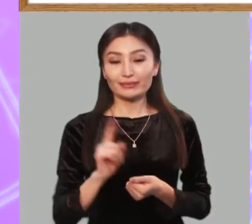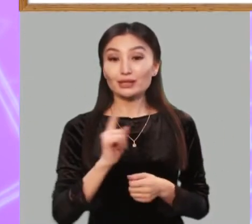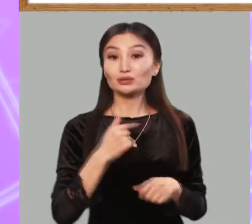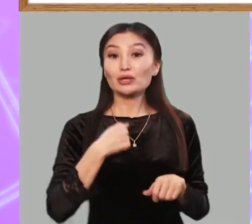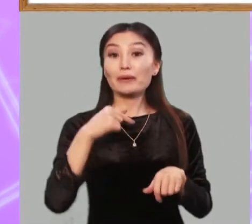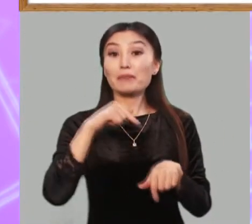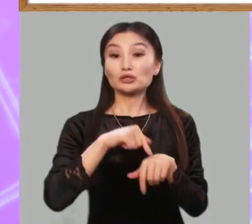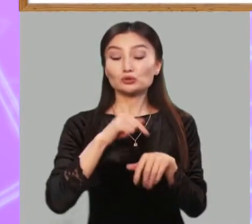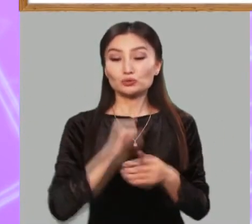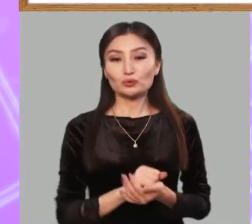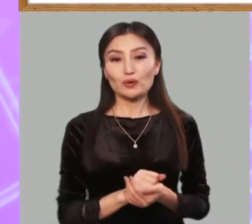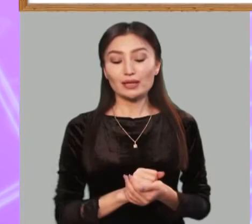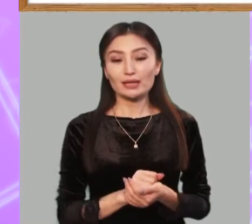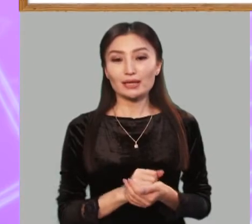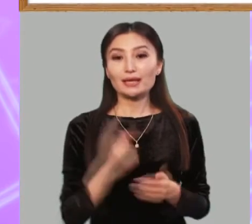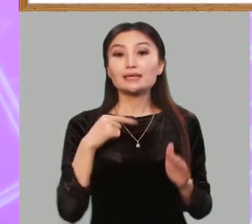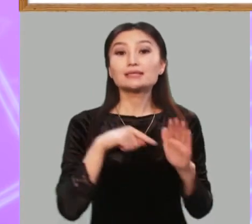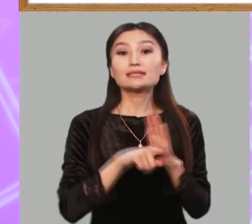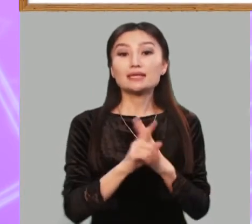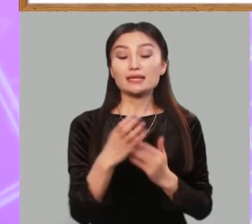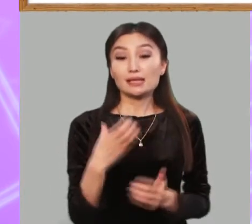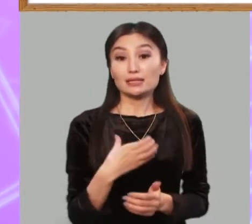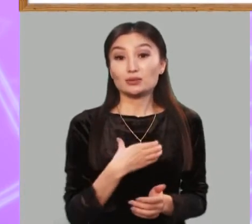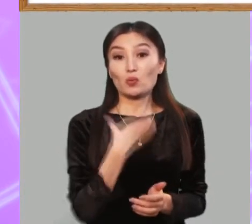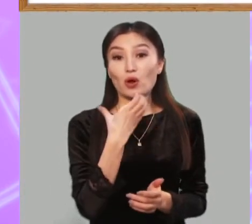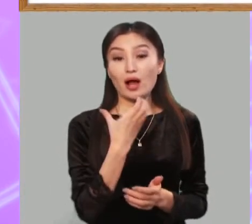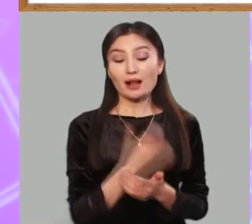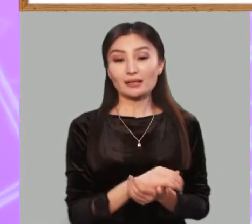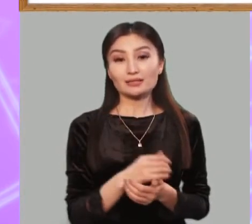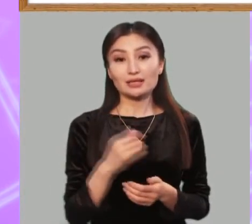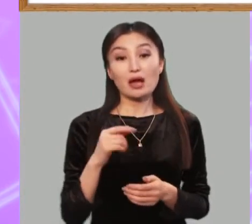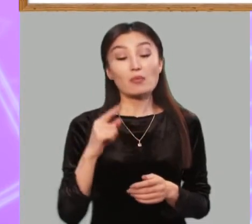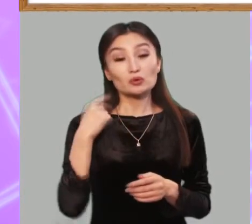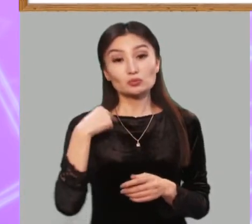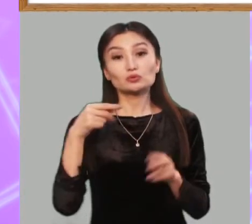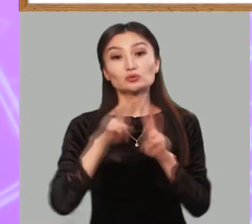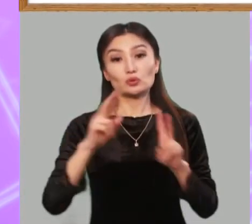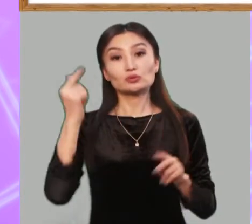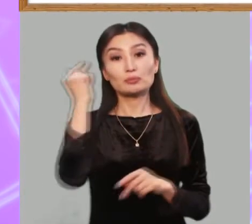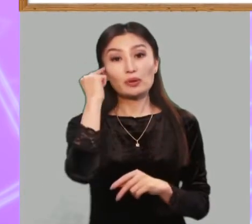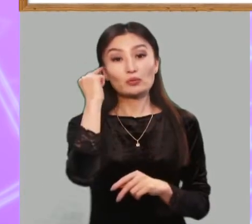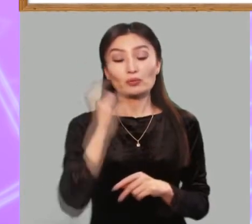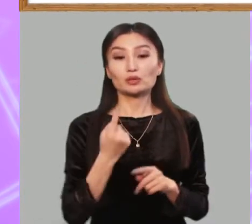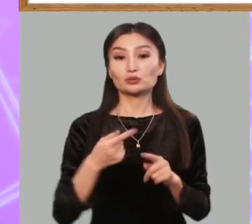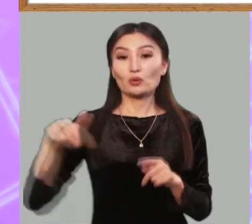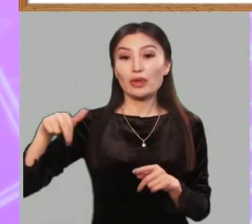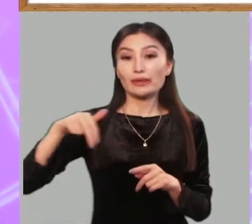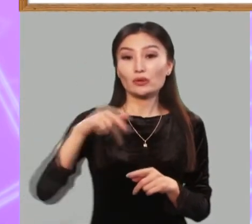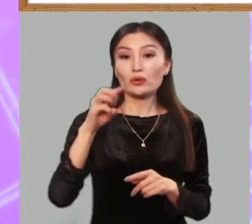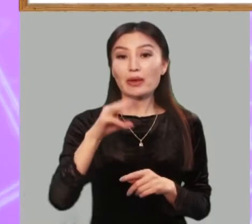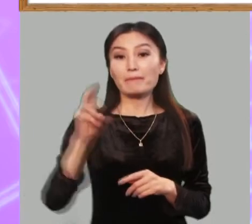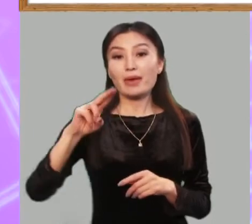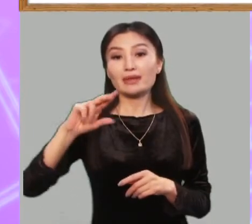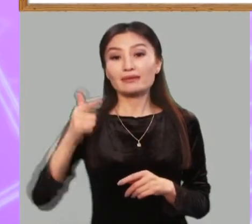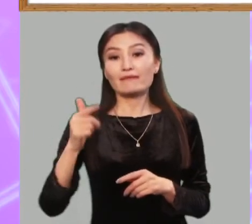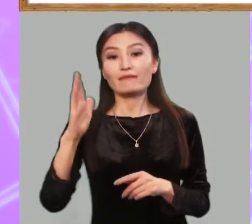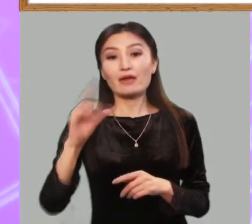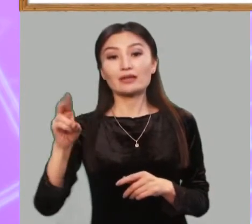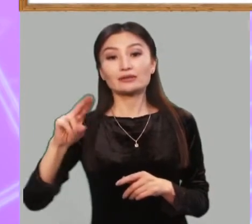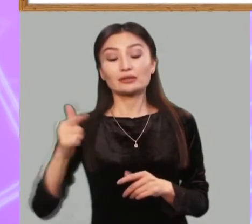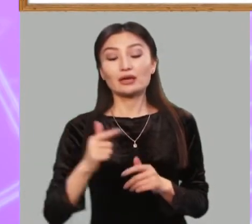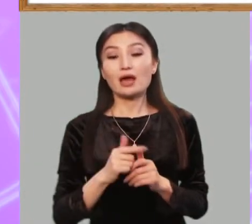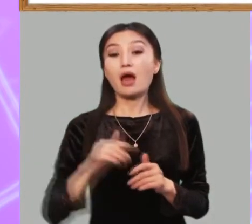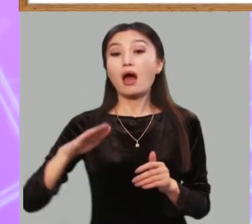я почувствовала? Я сначала испугалась, потому что я тоже подумала, что идет медведь.